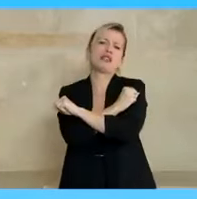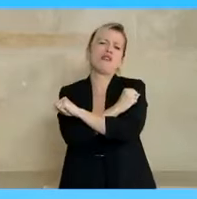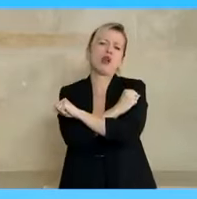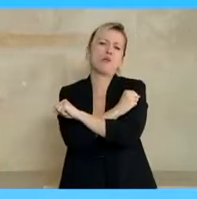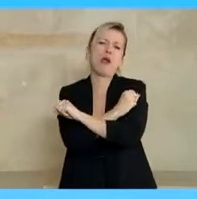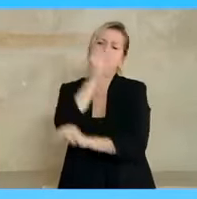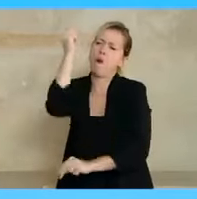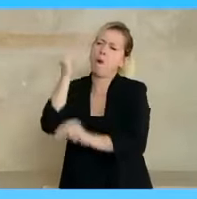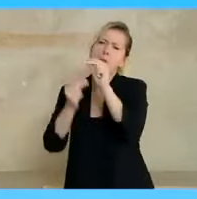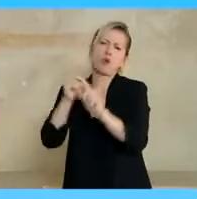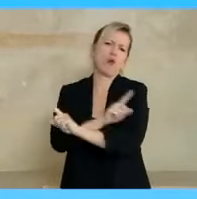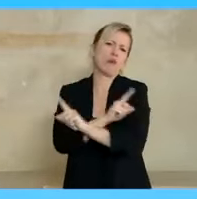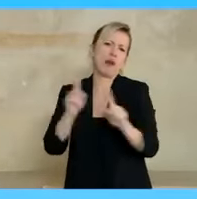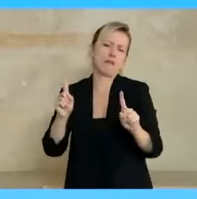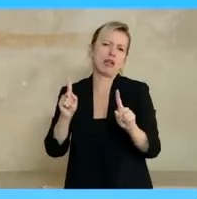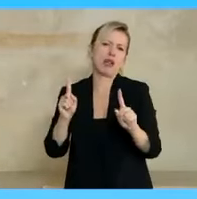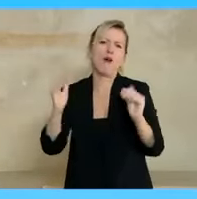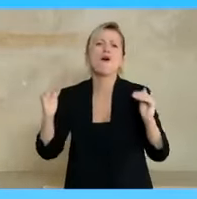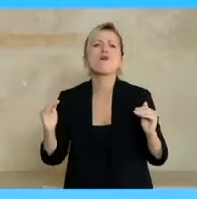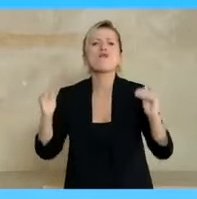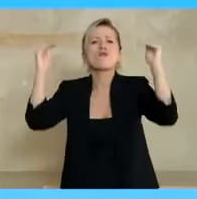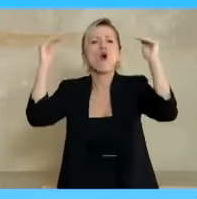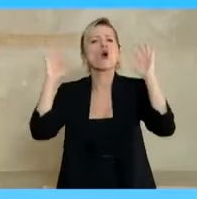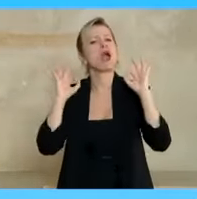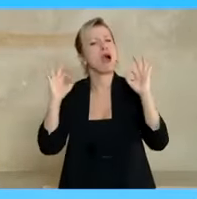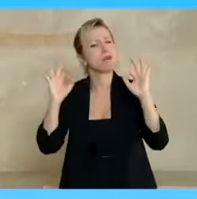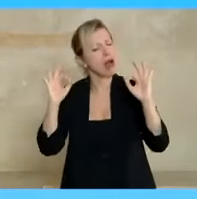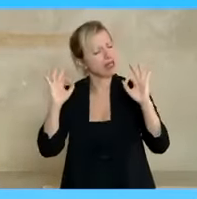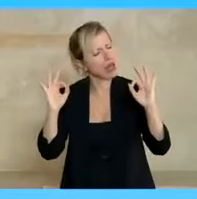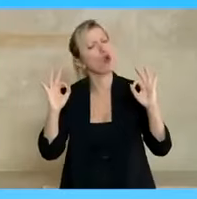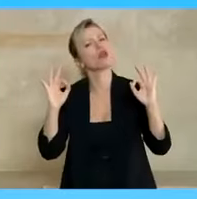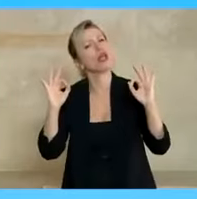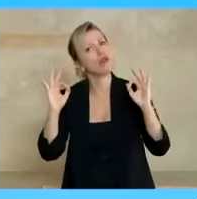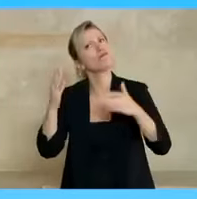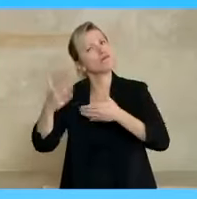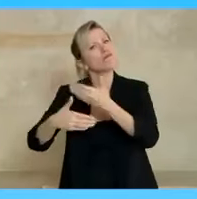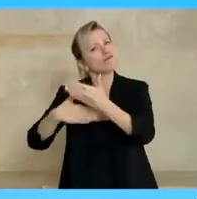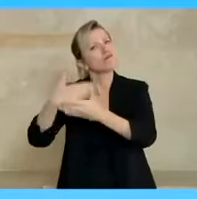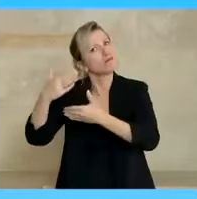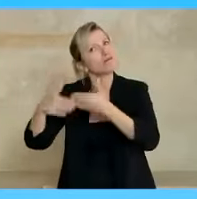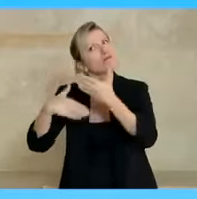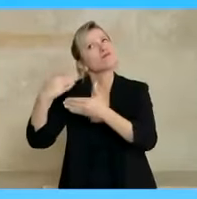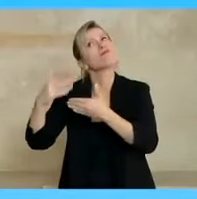Βόρεια Μακεδονία θα επανέλθει στον δύσκολο δρόμο της σύγκλησης με το